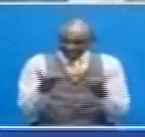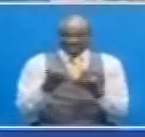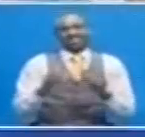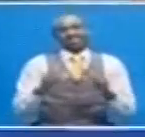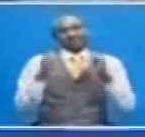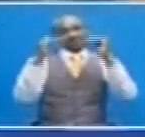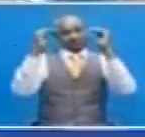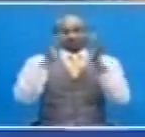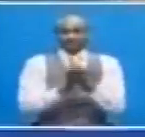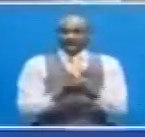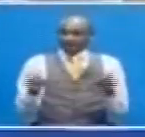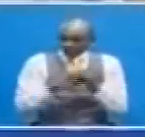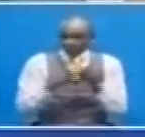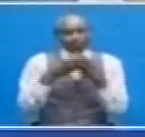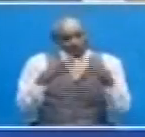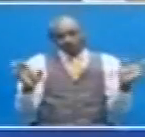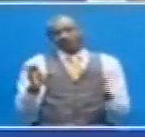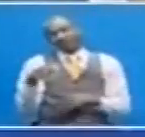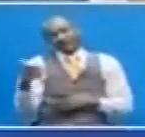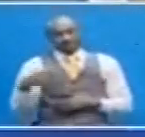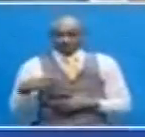na kuwafungulia milango